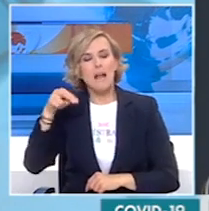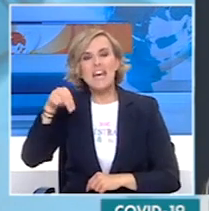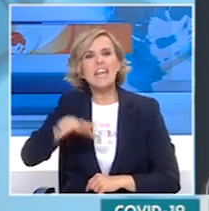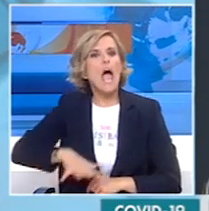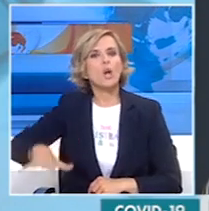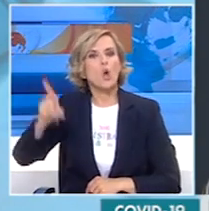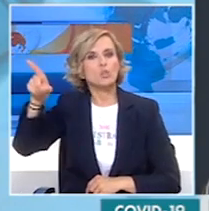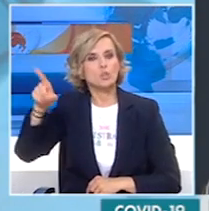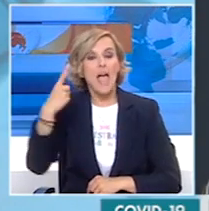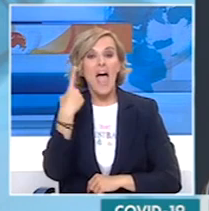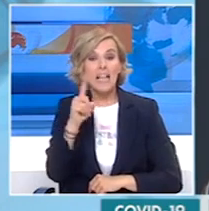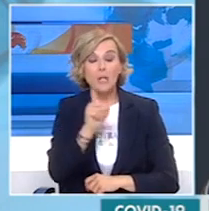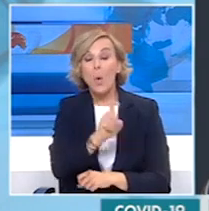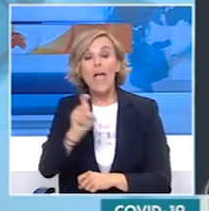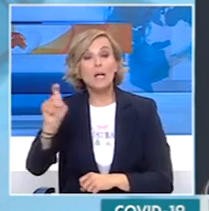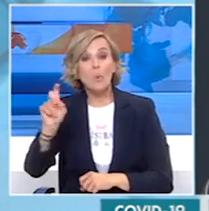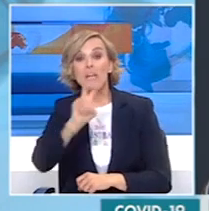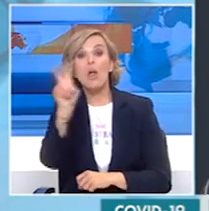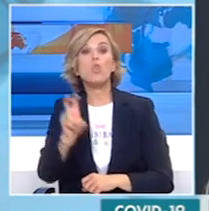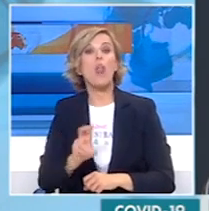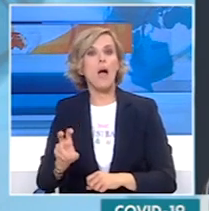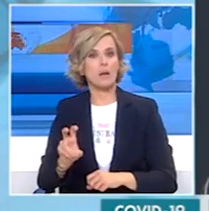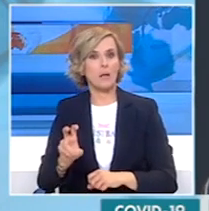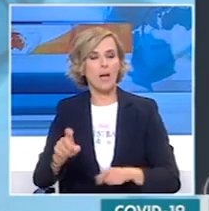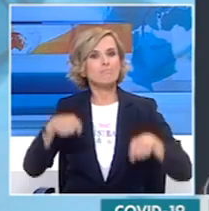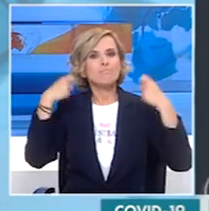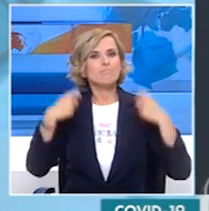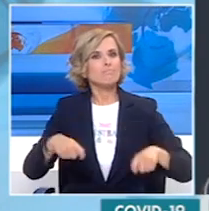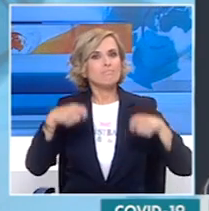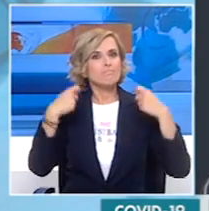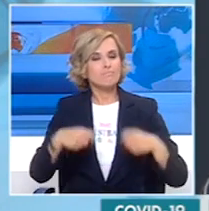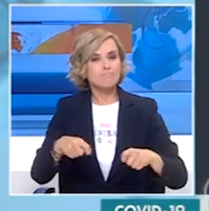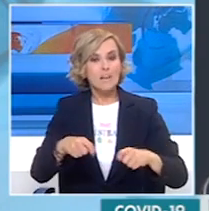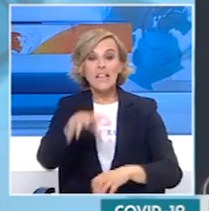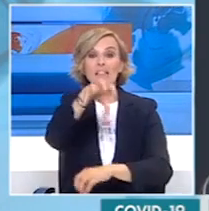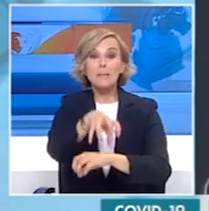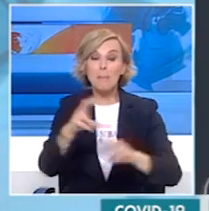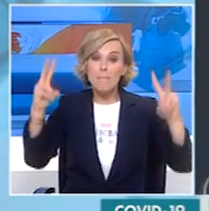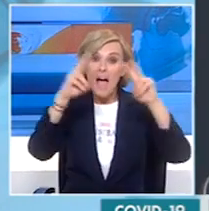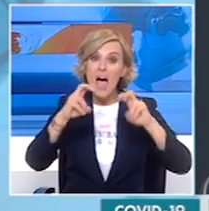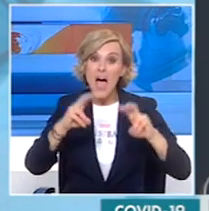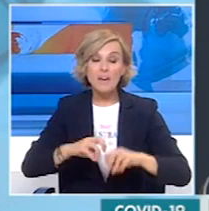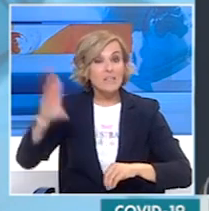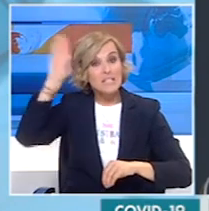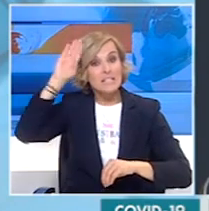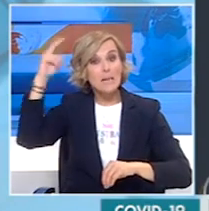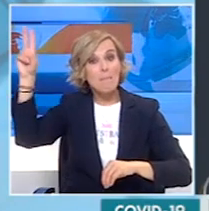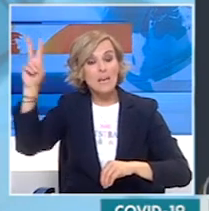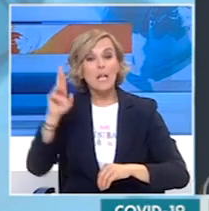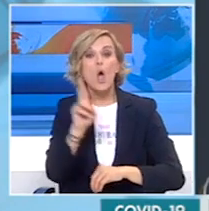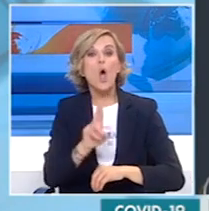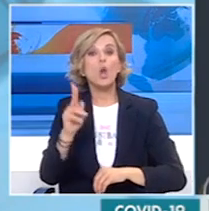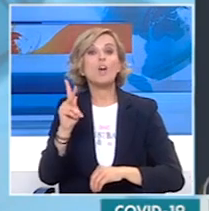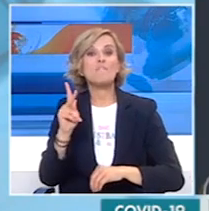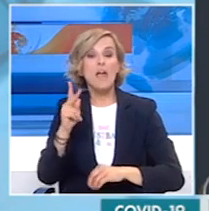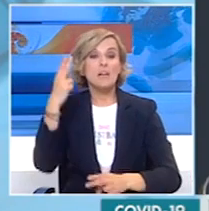100 εκατομμυρίων δολαρίων. Μεταξύ των άλλων, θα χρηματοδοτήσει το τμήμα έρευνας του Πανεπιστημίου Ροκφέλλερ, ένα από τα πιο αναγνωρισμένα